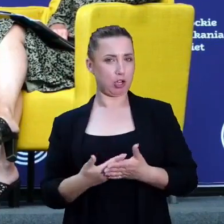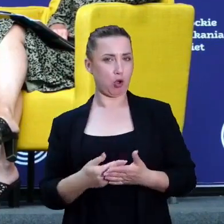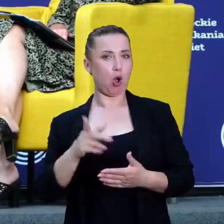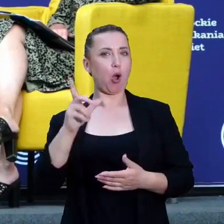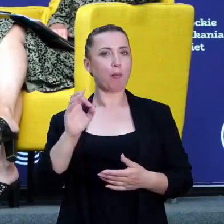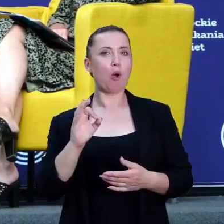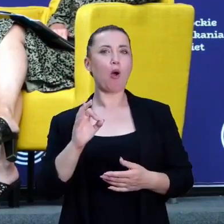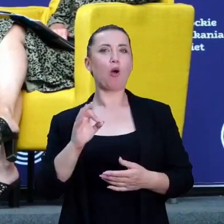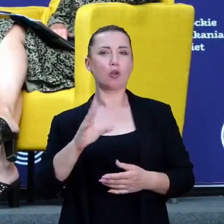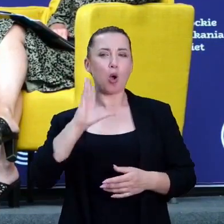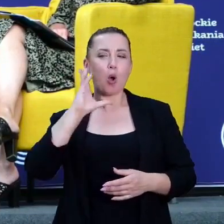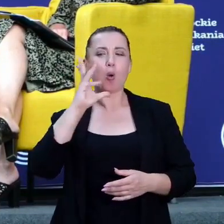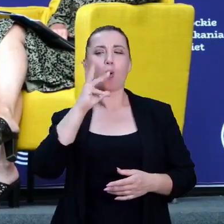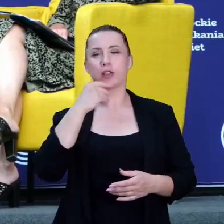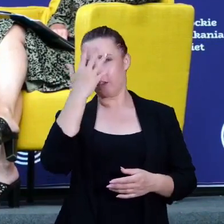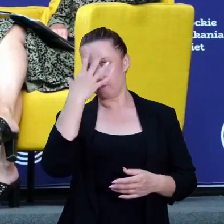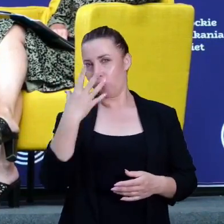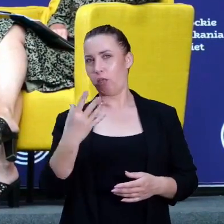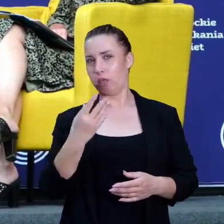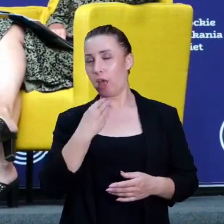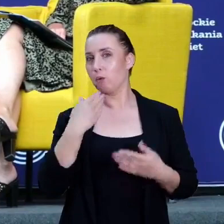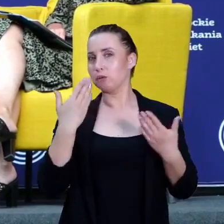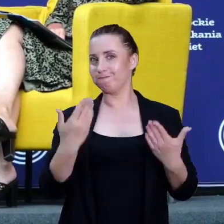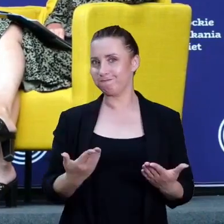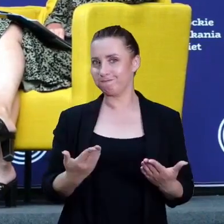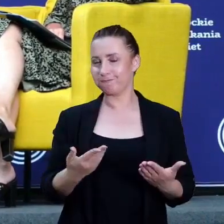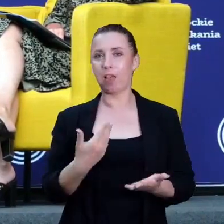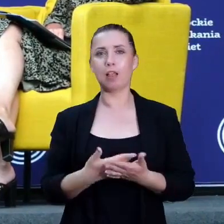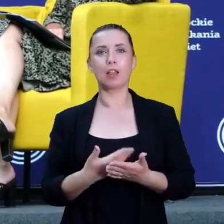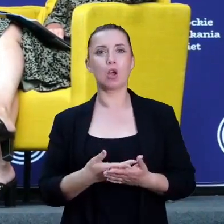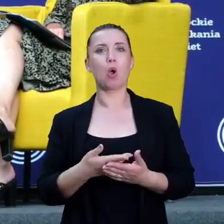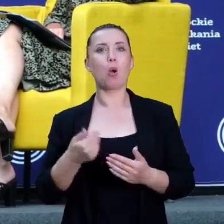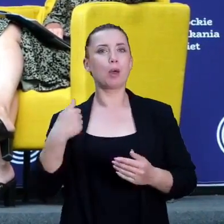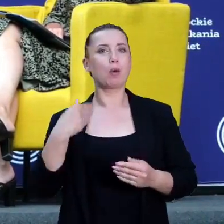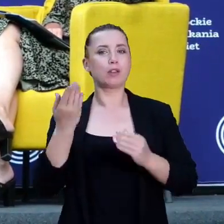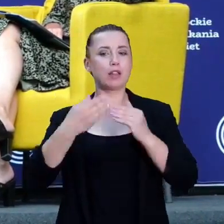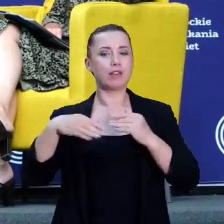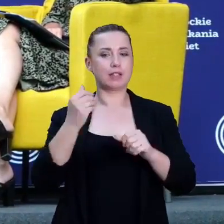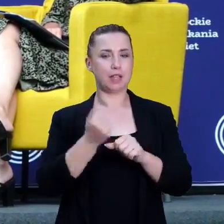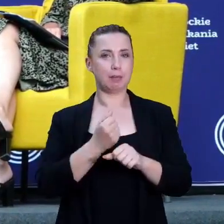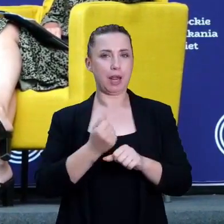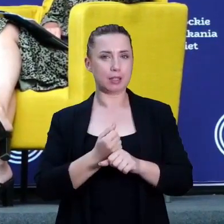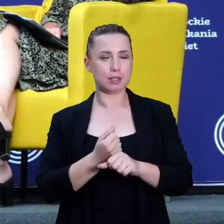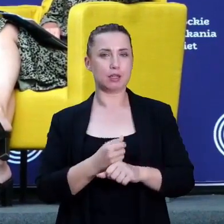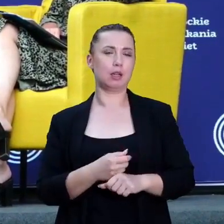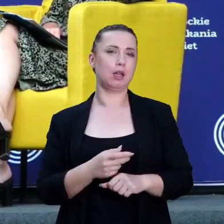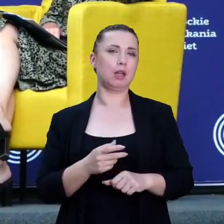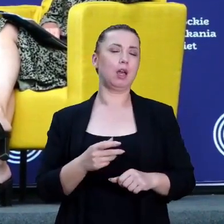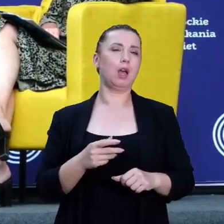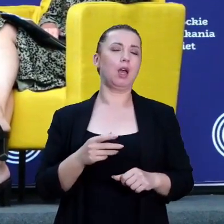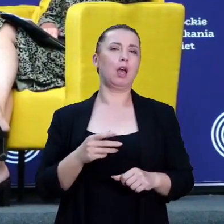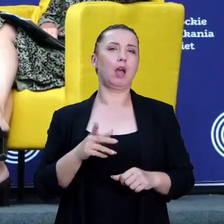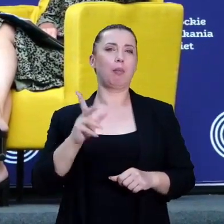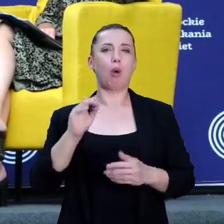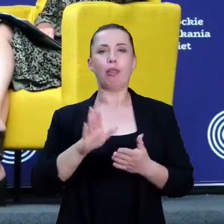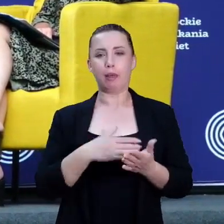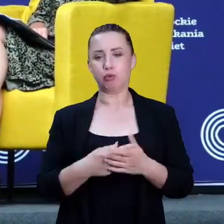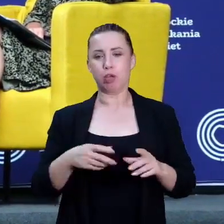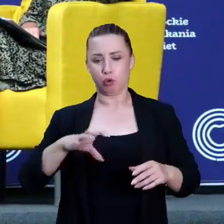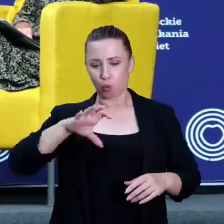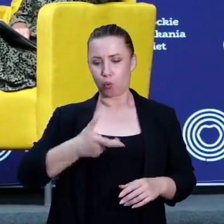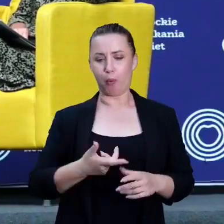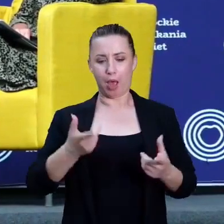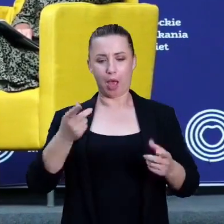grań, więcej było ofert pracy i to w zasadzie tak wyglądało, że tych muzyków 20 czy tam ponad grało w tym